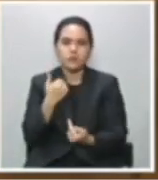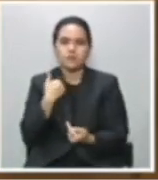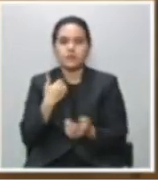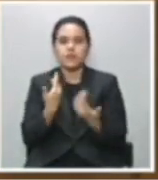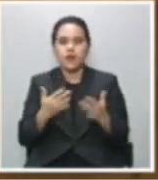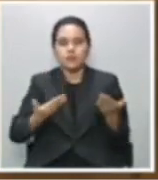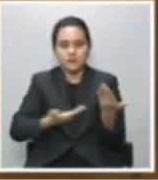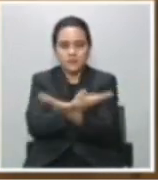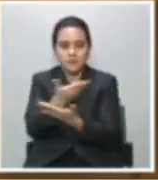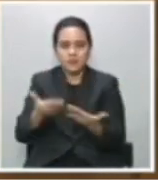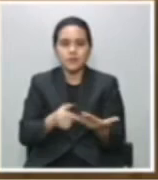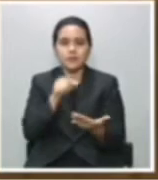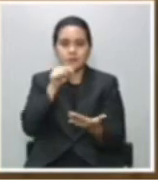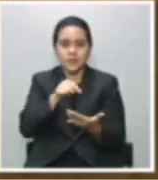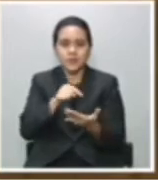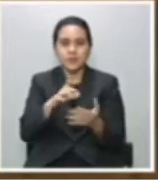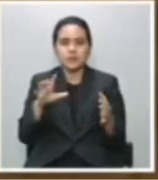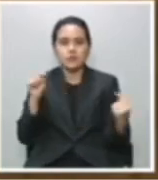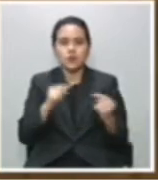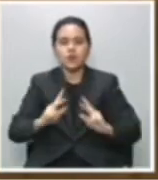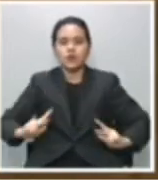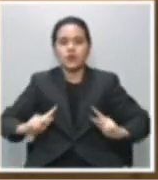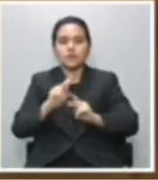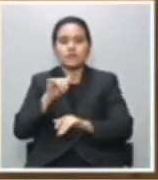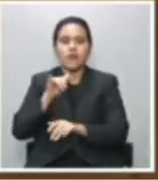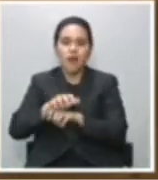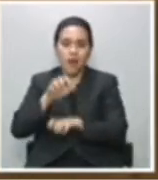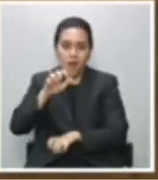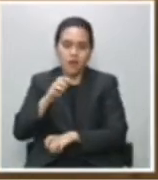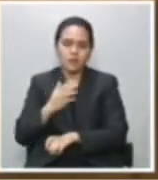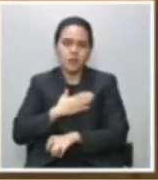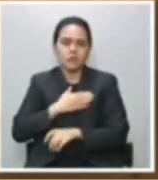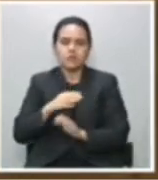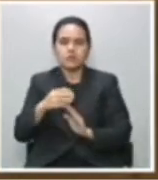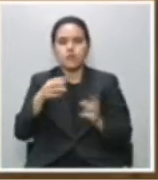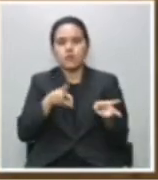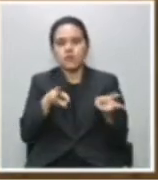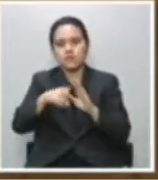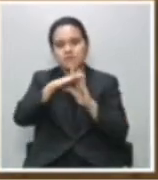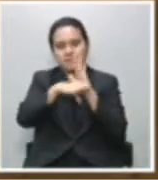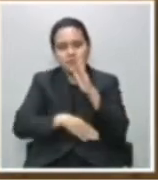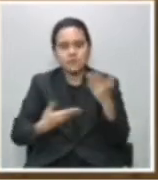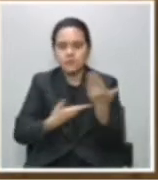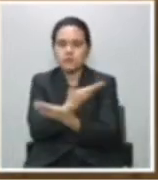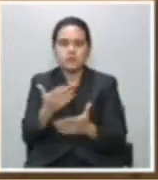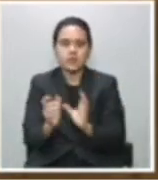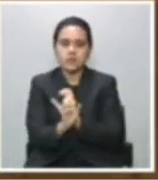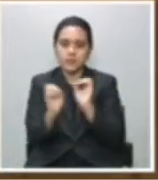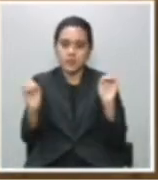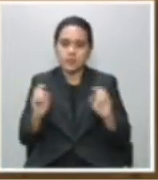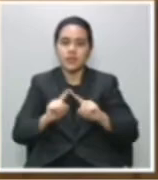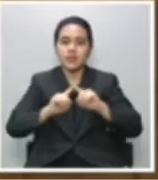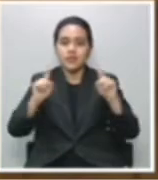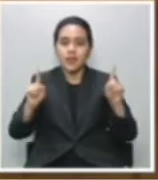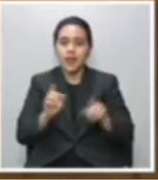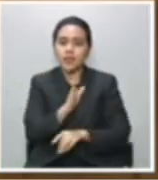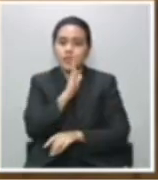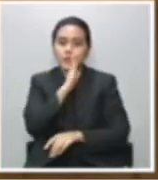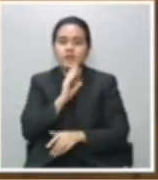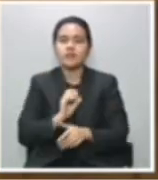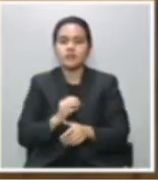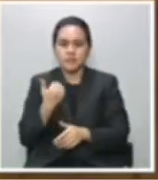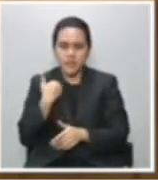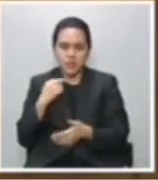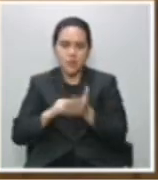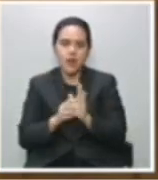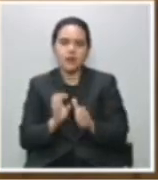นนี้เนี่ยในกระทรวงมหาดไทยไม่มีกลไกไปพิจารณานะครับอย่างไรก็ตามสามารถให้ความเห็นได้นะครับก็เ